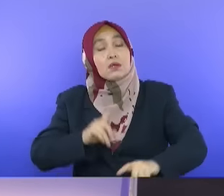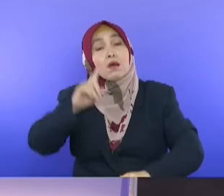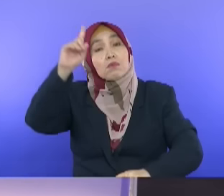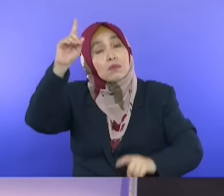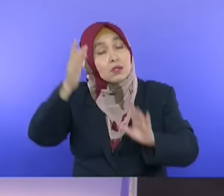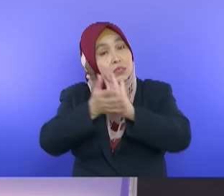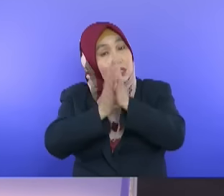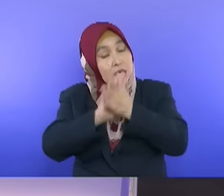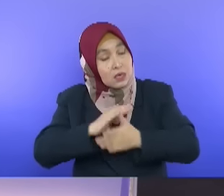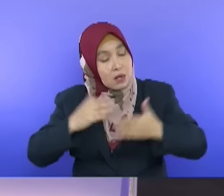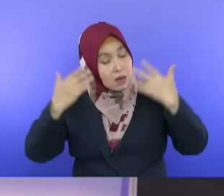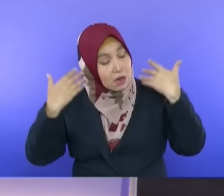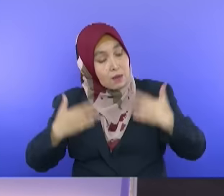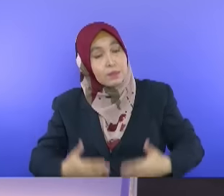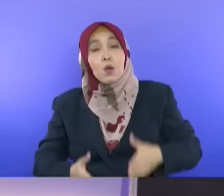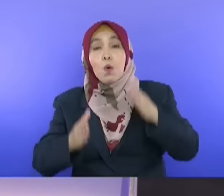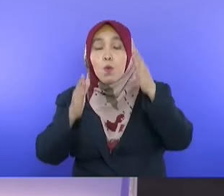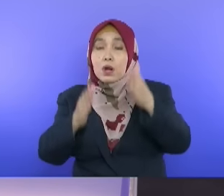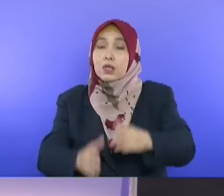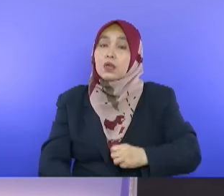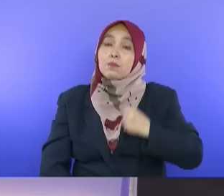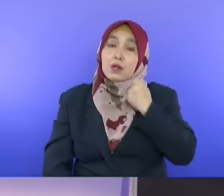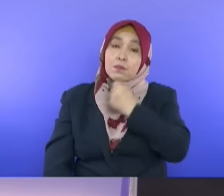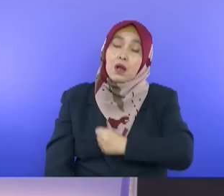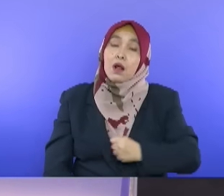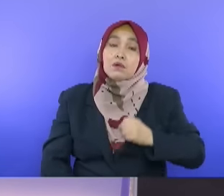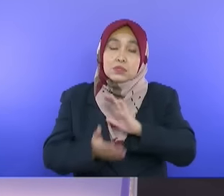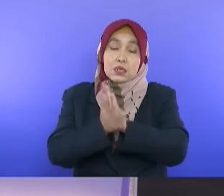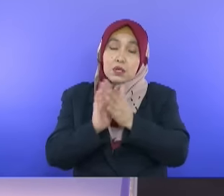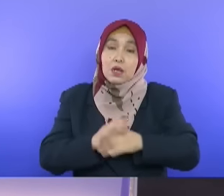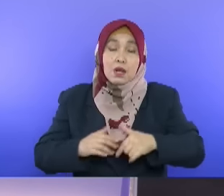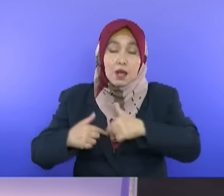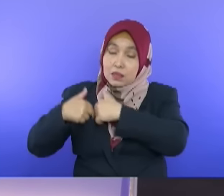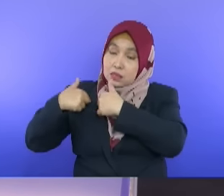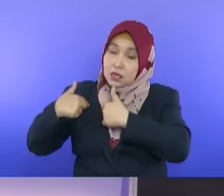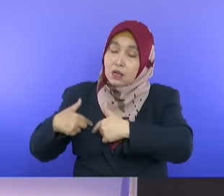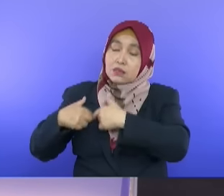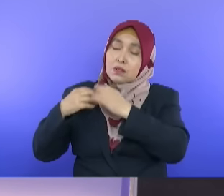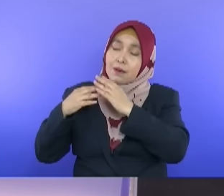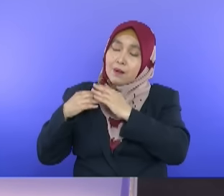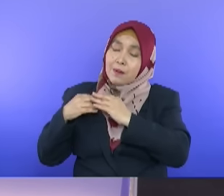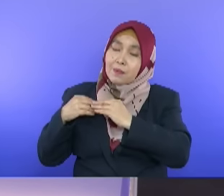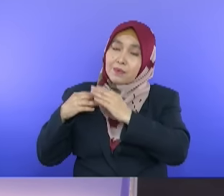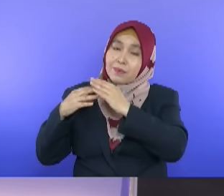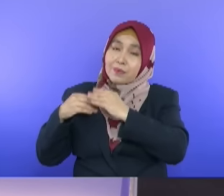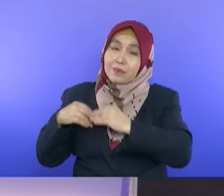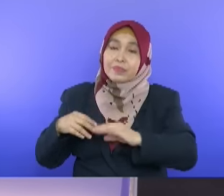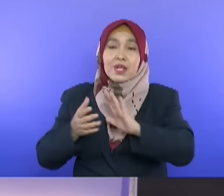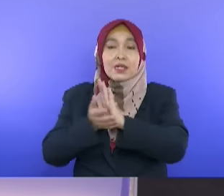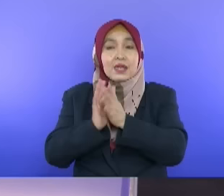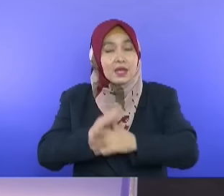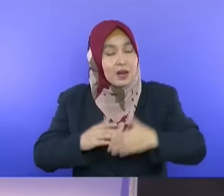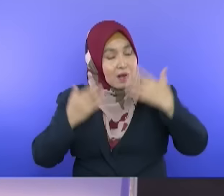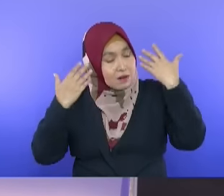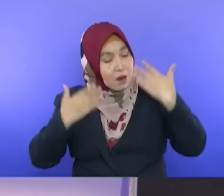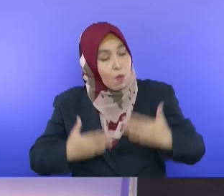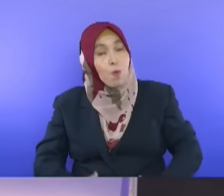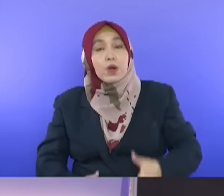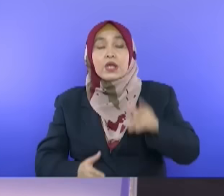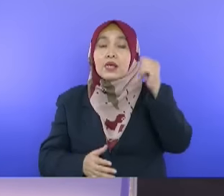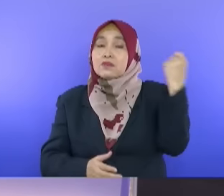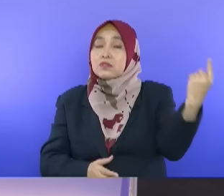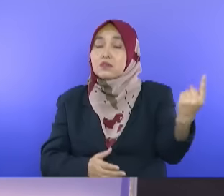Allah jadikanlah diri kami orang-orang yang pemaaf Ya Allah jadikanlah hati-hati kami hati-hati ya lembut Ya Allah jadikanlah diri kami orang-orang yang